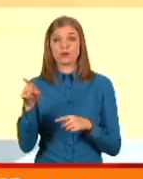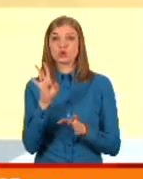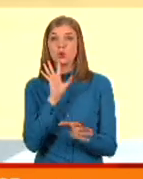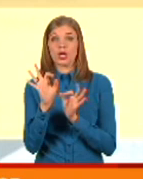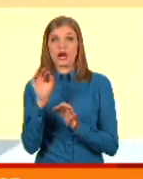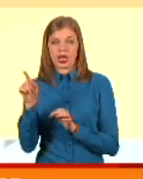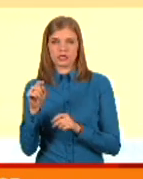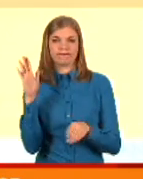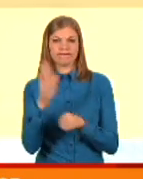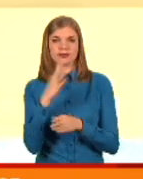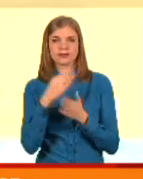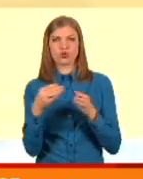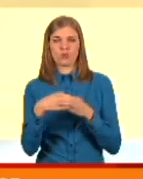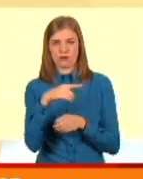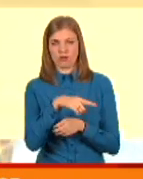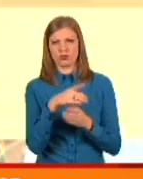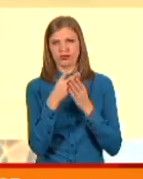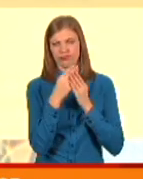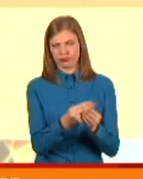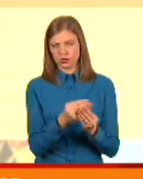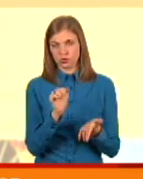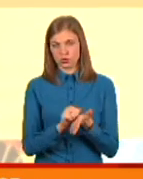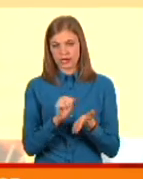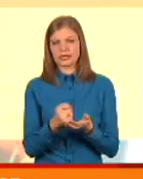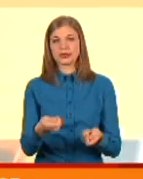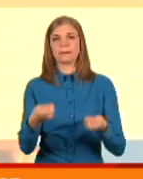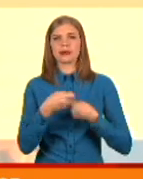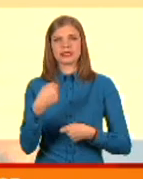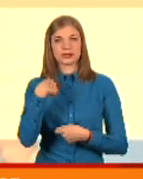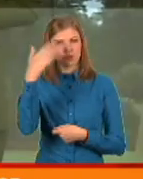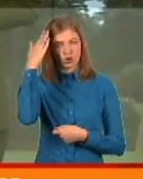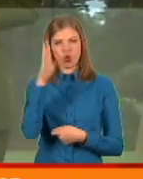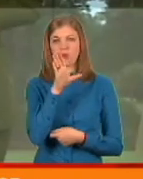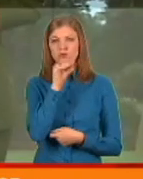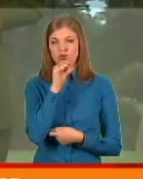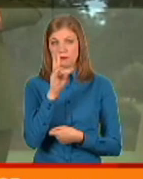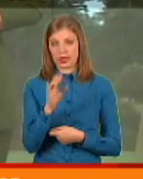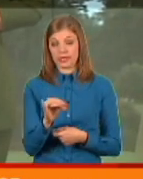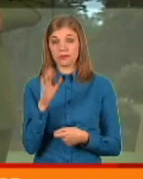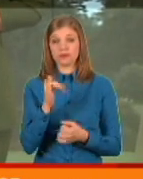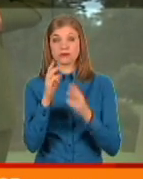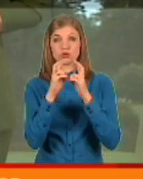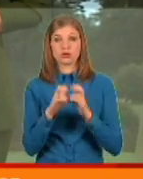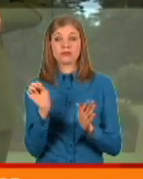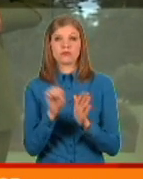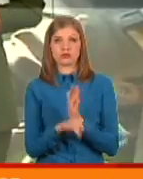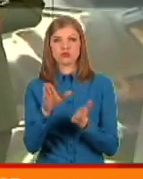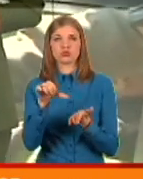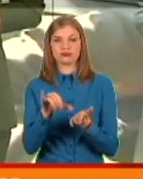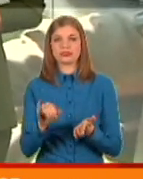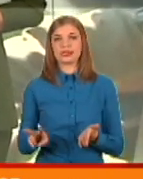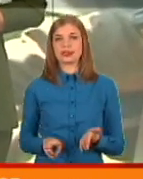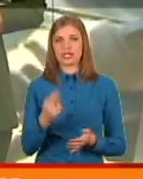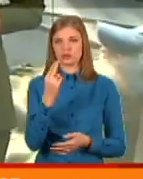спадкоємного принца наказав своїй команді приборкати журналіста. «Принесіть мені голову собаки». Тепер у розслідуванні вбивства візьме участь і